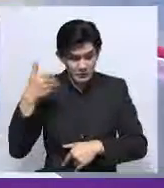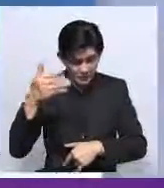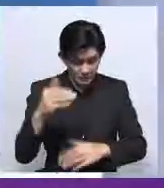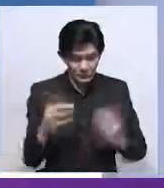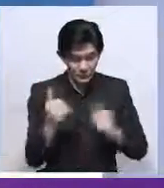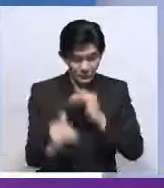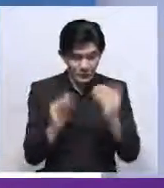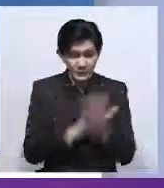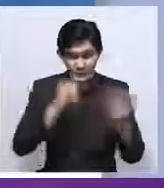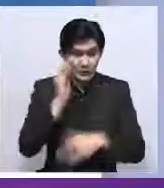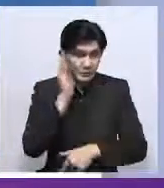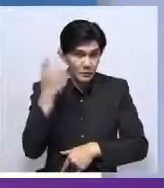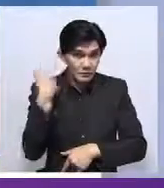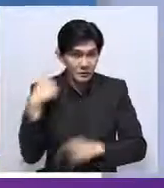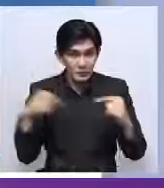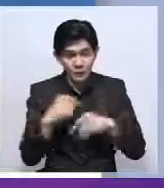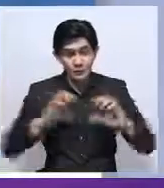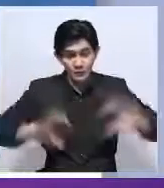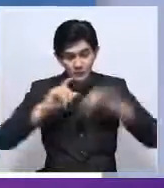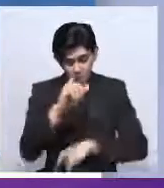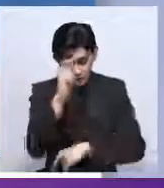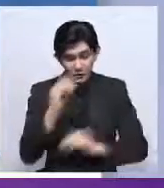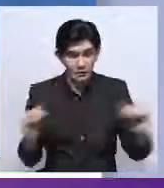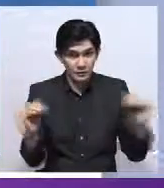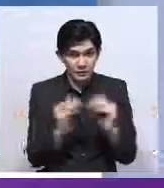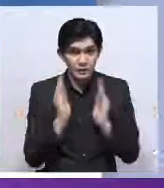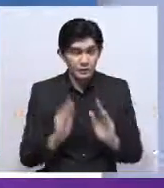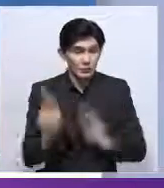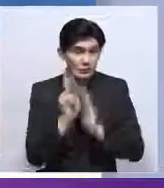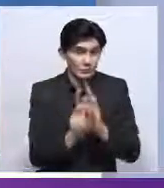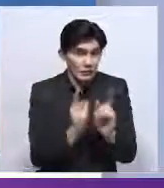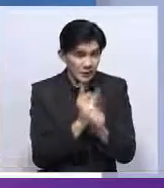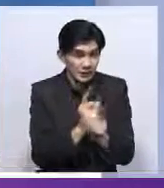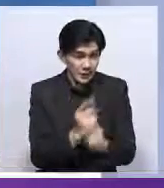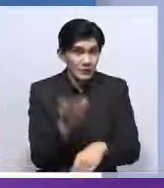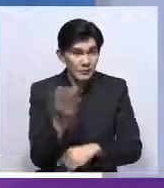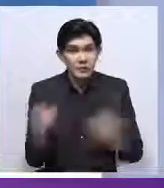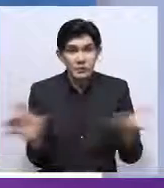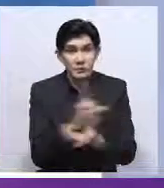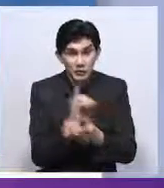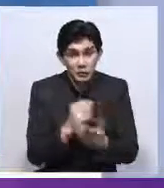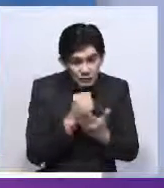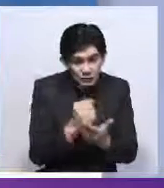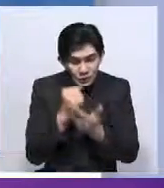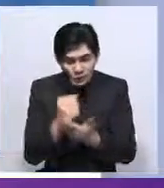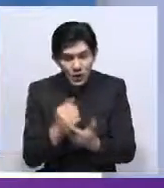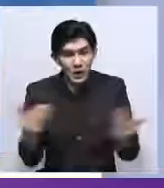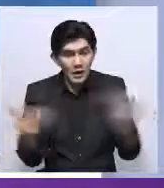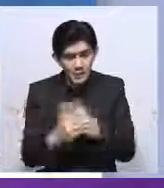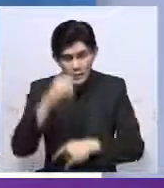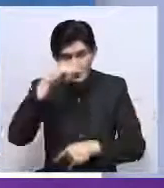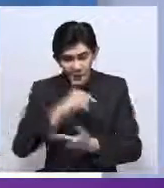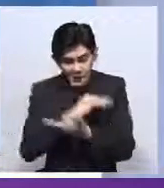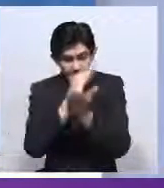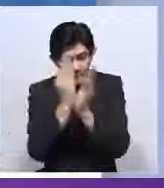พร้อมทั้งย้ำด้วยนะคะว่ารัฐบาลนั้นเคารพสิทธิเสรีภาพภายใต้กฎหมายขอให้สังคมประคับประคองการเปลี่ยนผ่านประเทศให้